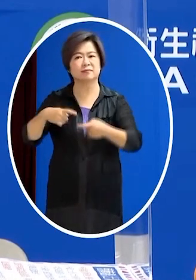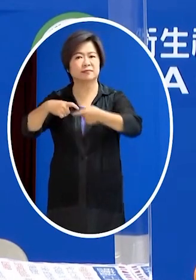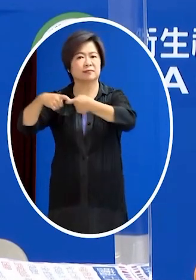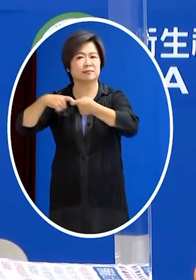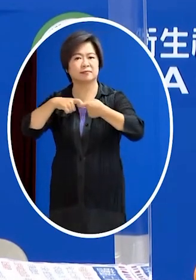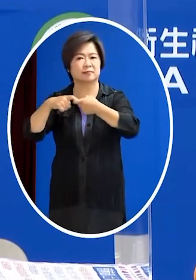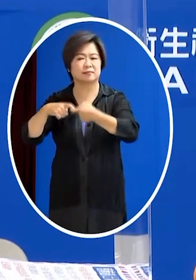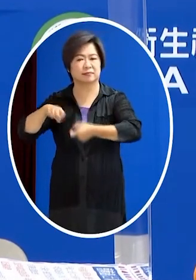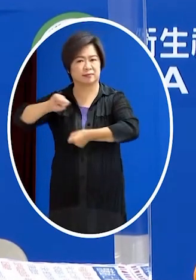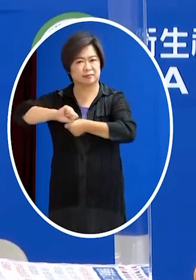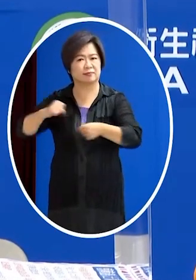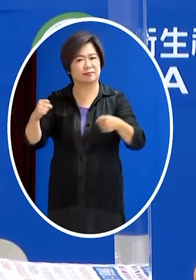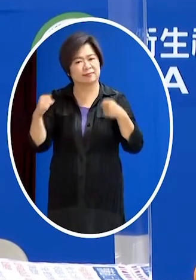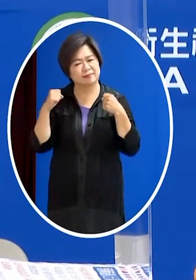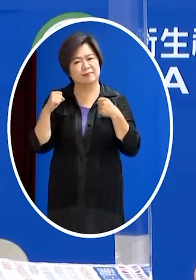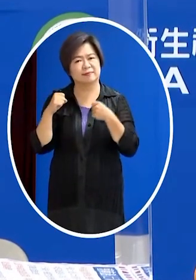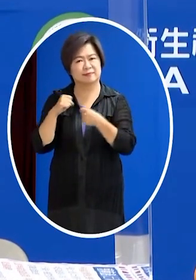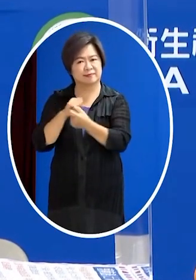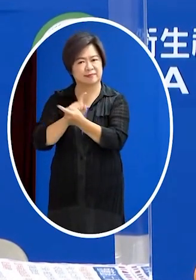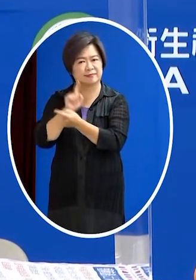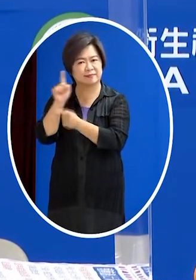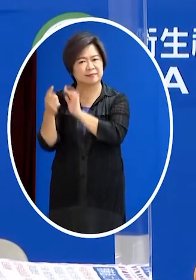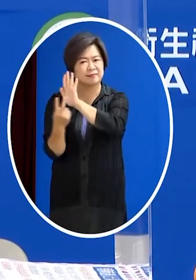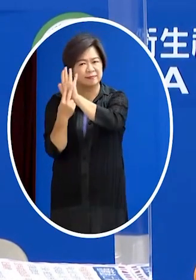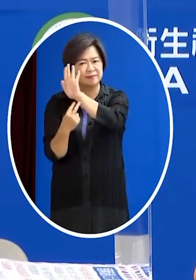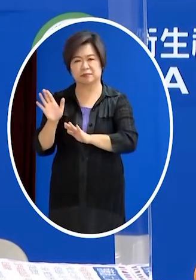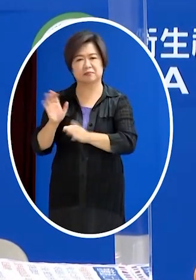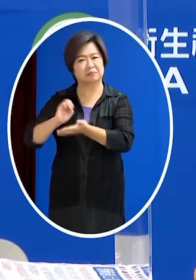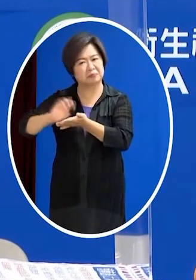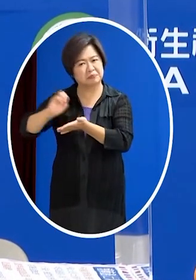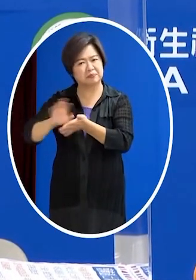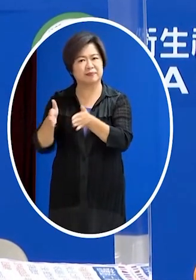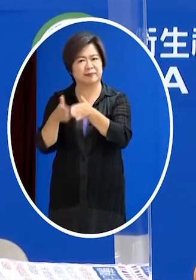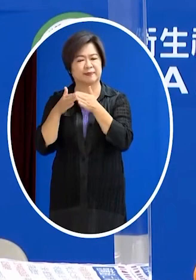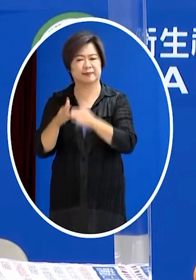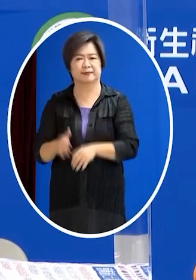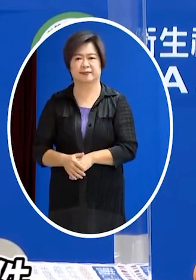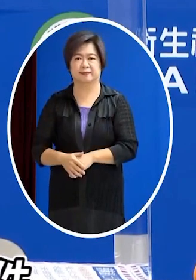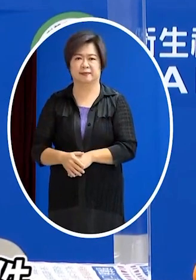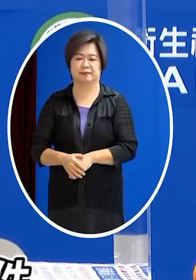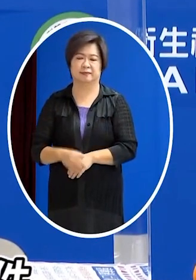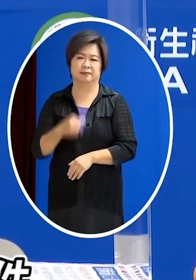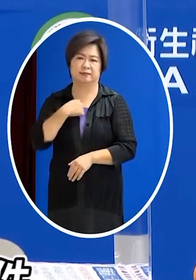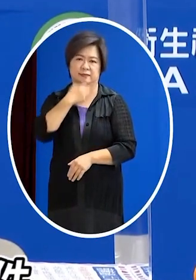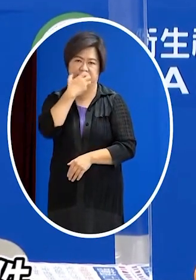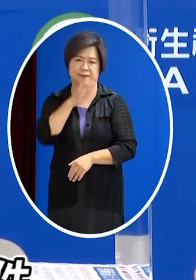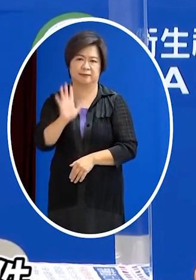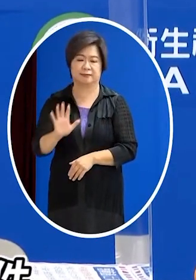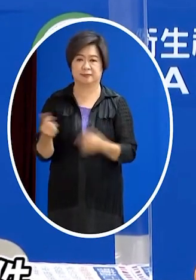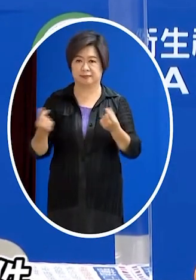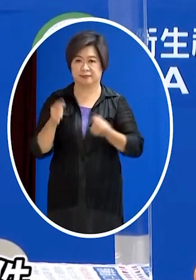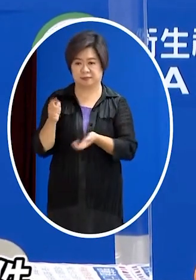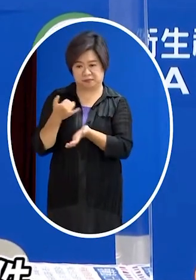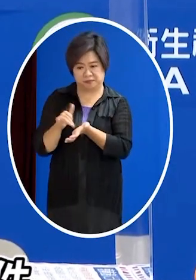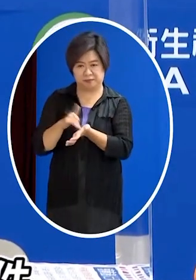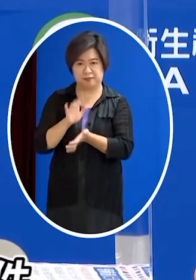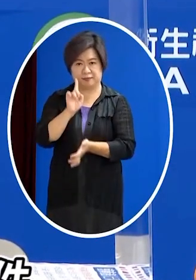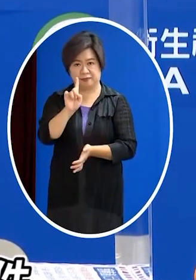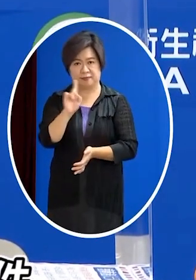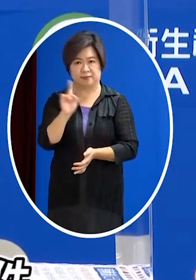们当然要加强的一些跟他们说明一些情况，我们也吃了一个很大的亏，因为他这里面有计算一